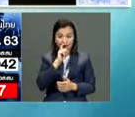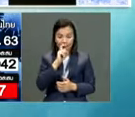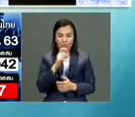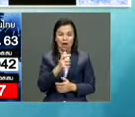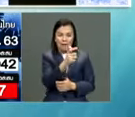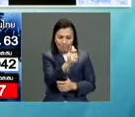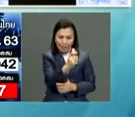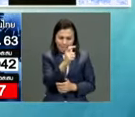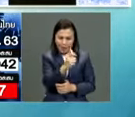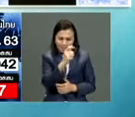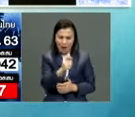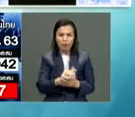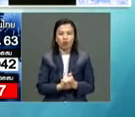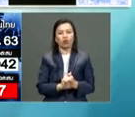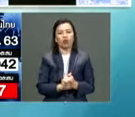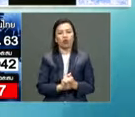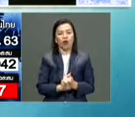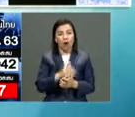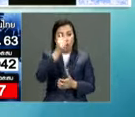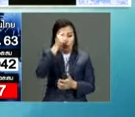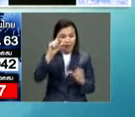ล้านค้าครับและที่สำคัญนะครับก็เป็นตัวอย่างหนึ่งนะครับตอนนี้ที่ท่านก็ศพได้ให้ดูนี่ก็คือปริมาณการใช้งานในเสาร์อาทิตย์นี้นะครับที่ผ่านมามีการใช้งานมากกว่าเกือบจะ3